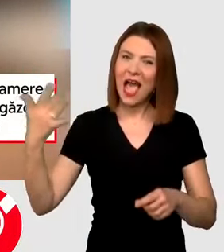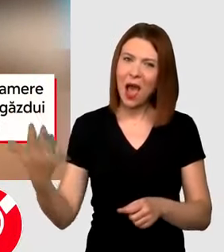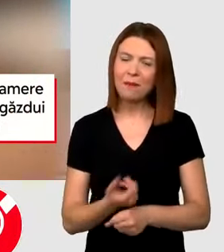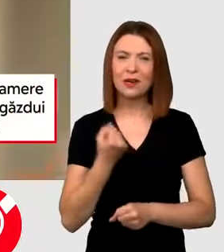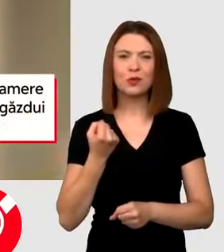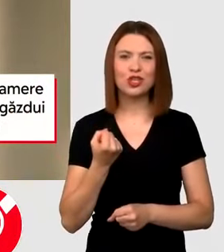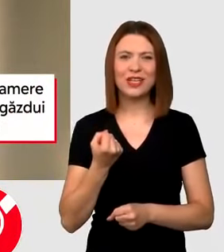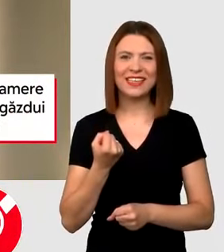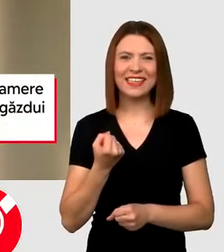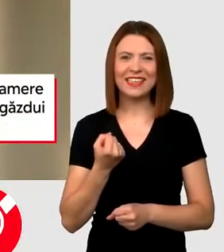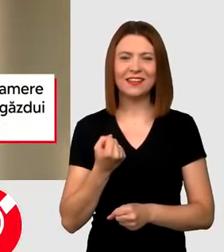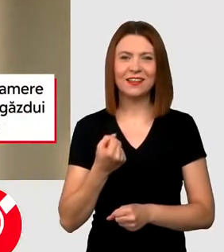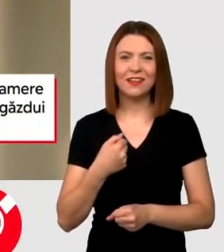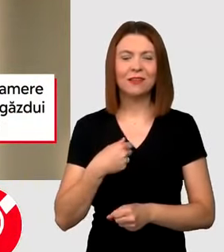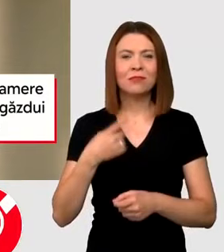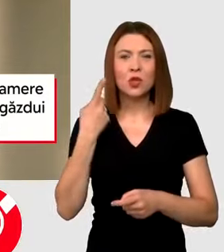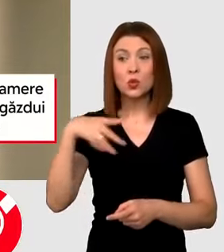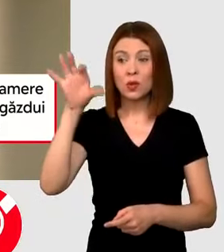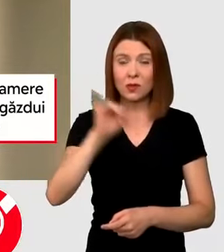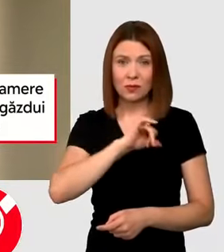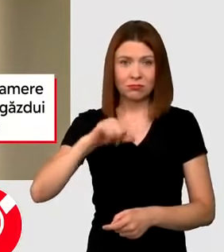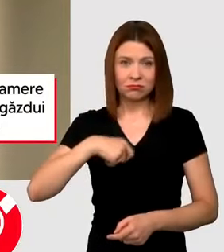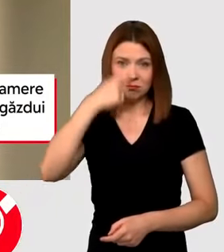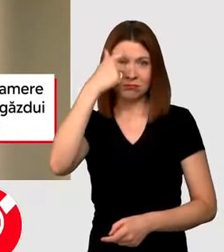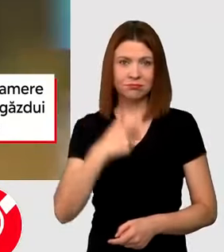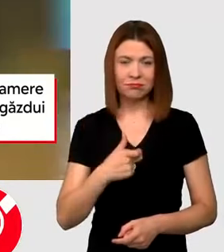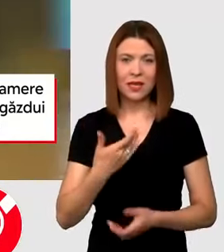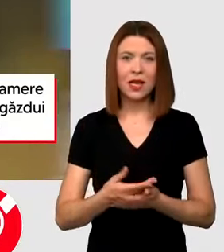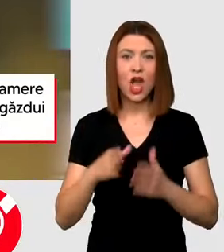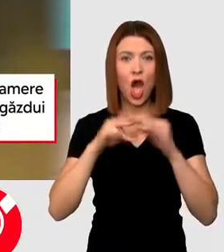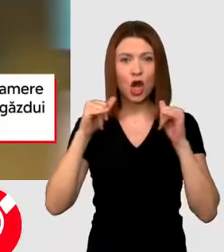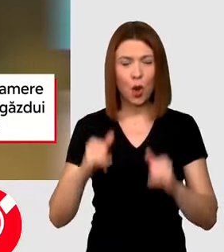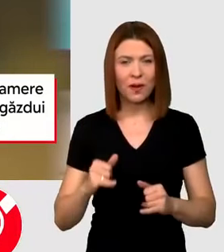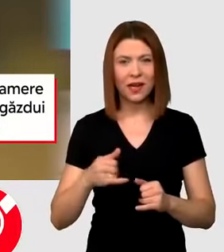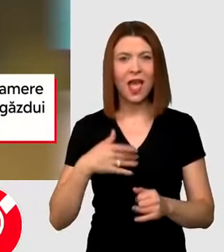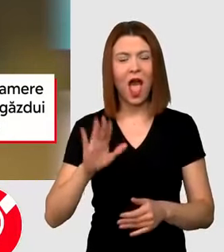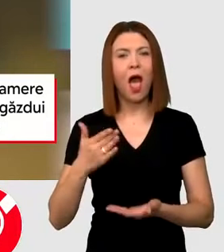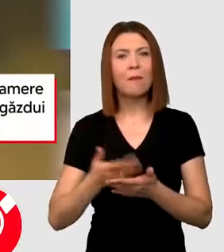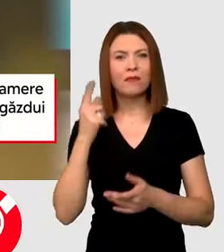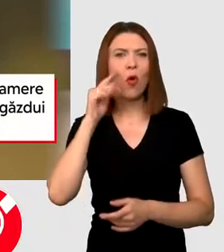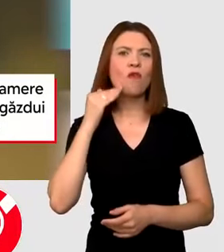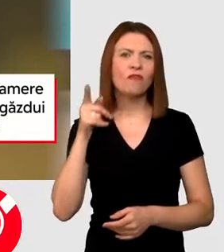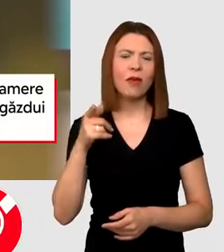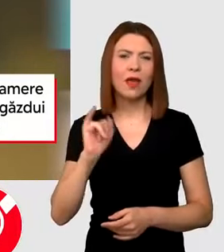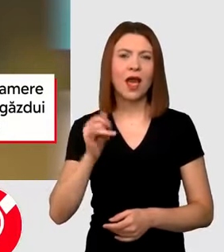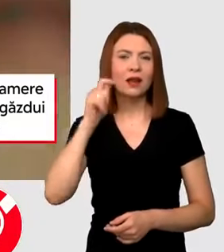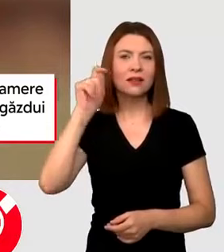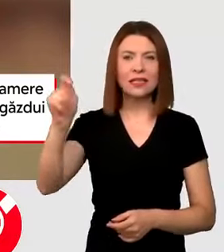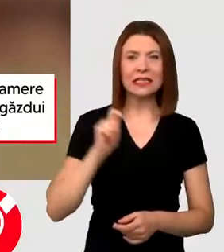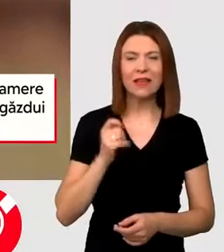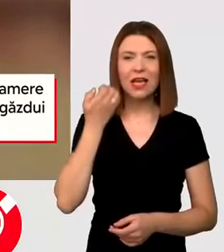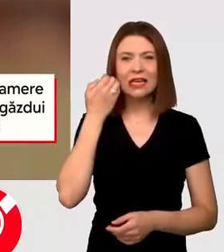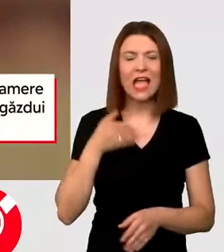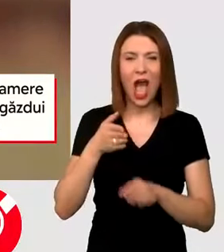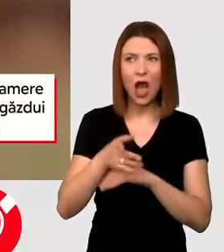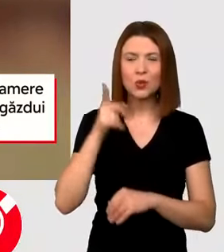să obținem exclusivitate în România. Am avut la un moment dat o clientă care ne-a sunat atunci când a